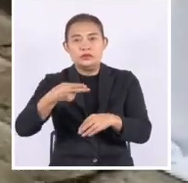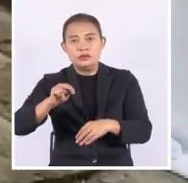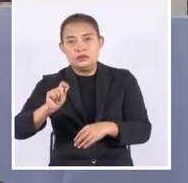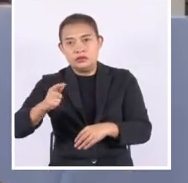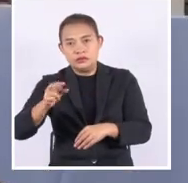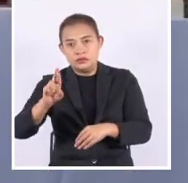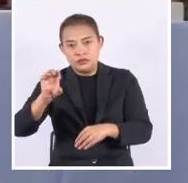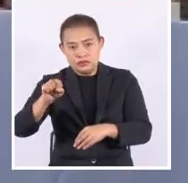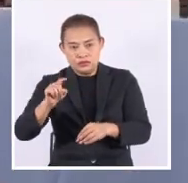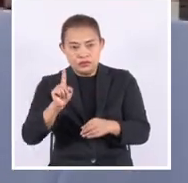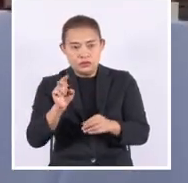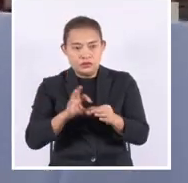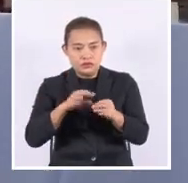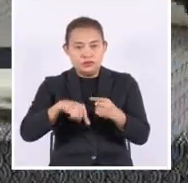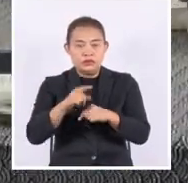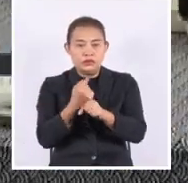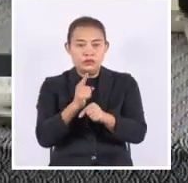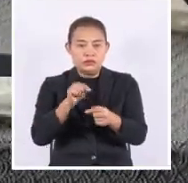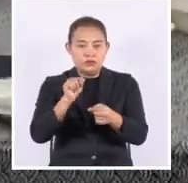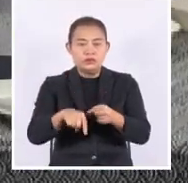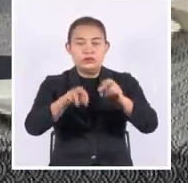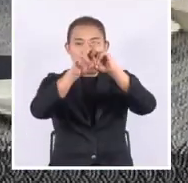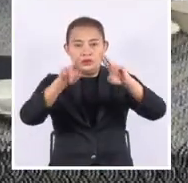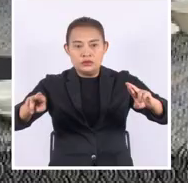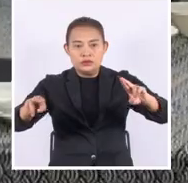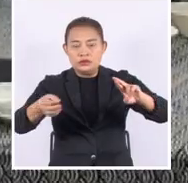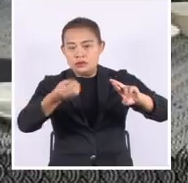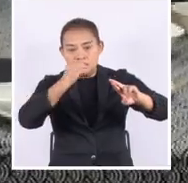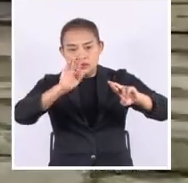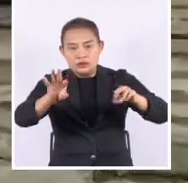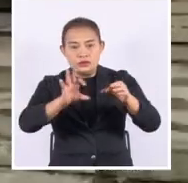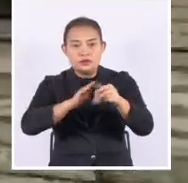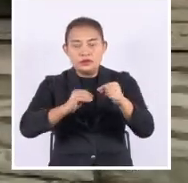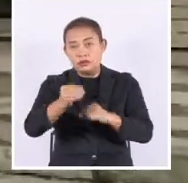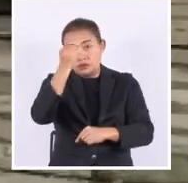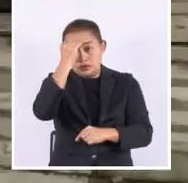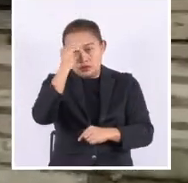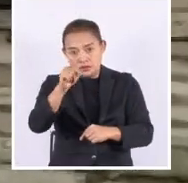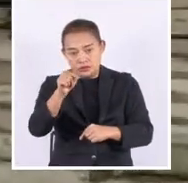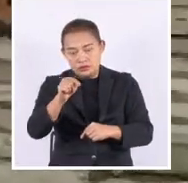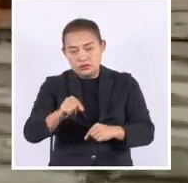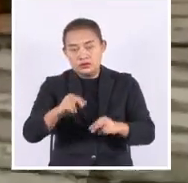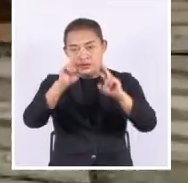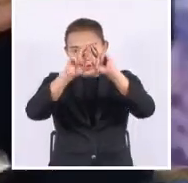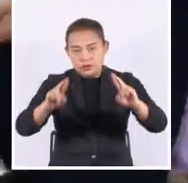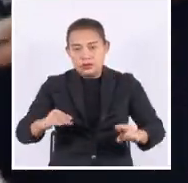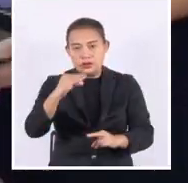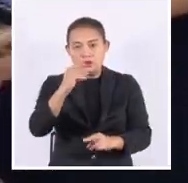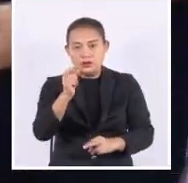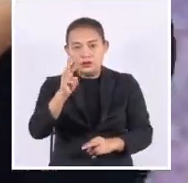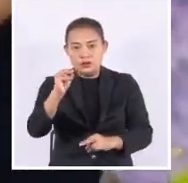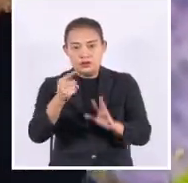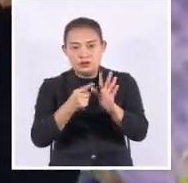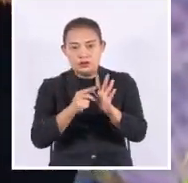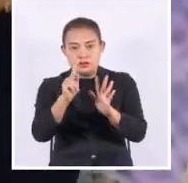นี่ยเขาจะมีการเนรมิตสุสานให้เป็นร้านอาหารญี่ปุ่นโอมากาเซะนี่มีการตกแต่งนี่สวยงาม